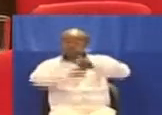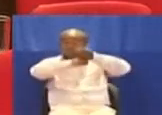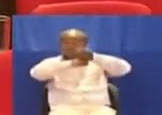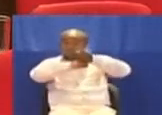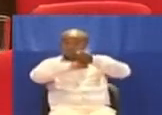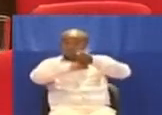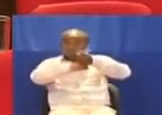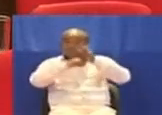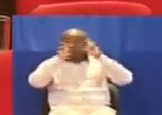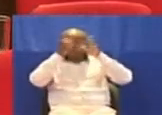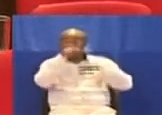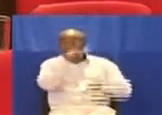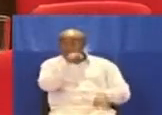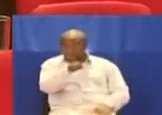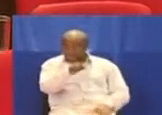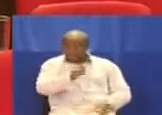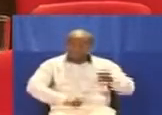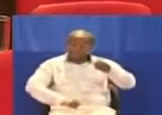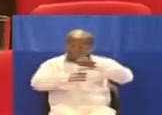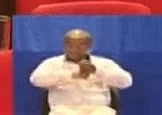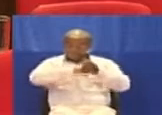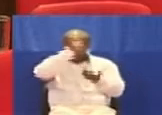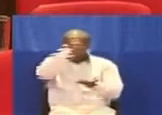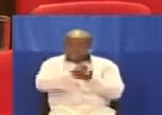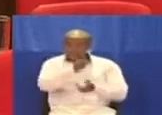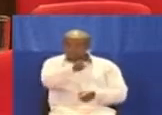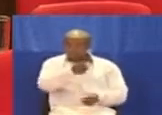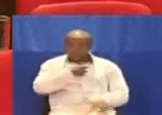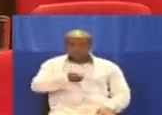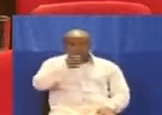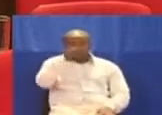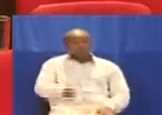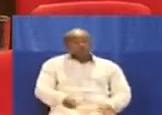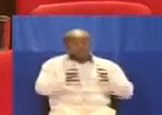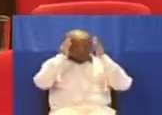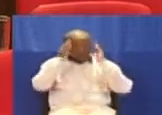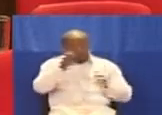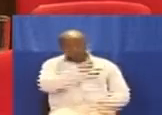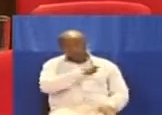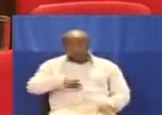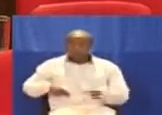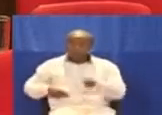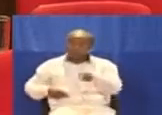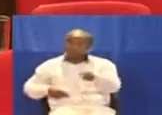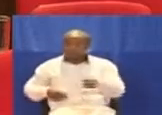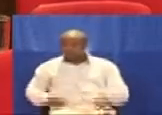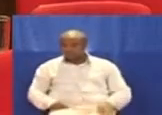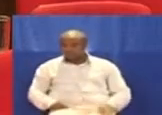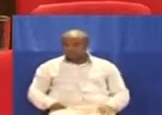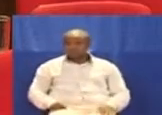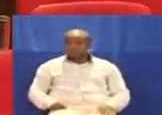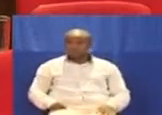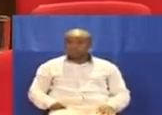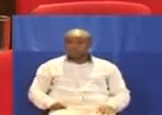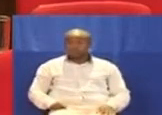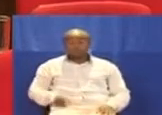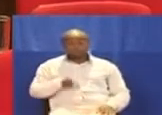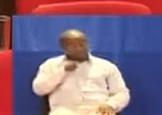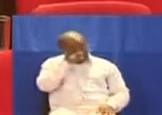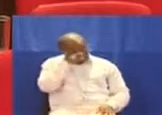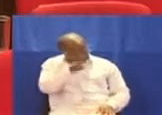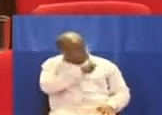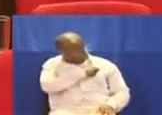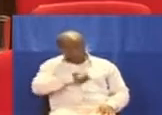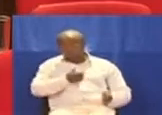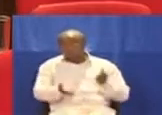mkono, waliounga azimio hili la kumpongeza Mheshimiwa Rais wa Jamhuri ya Muungano wa Tanzania Mheshimiwa Dr. John Joseph